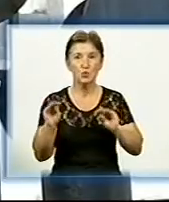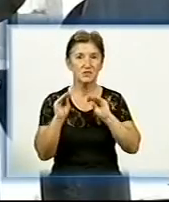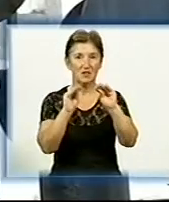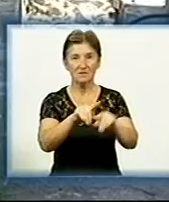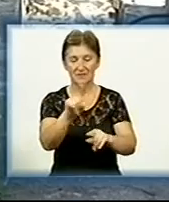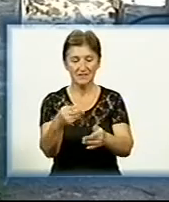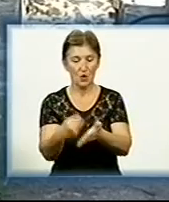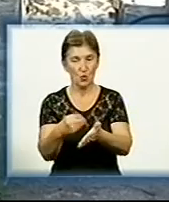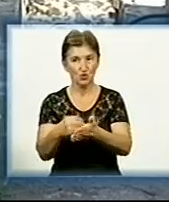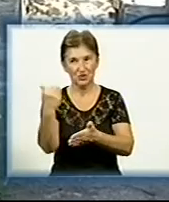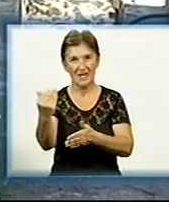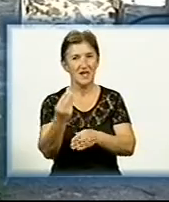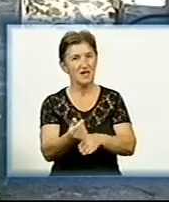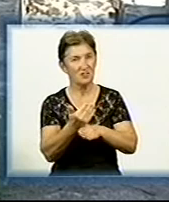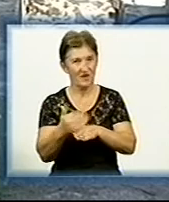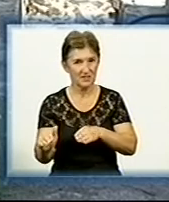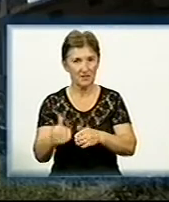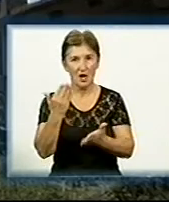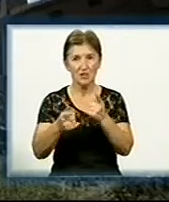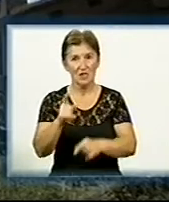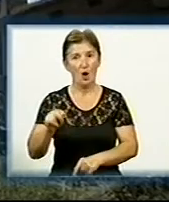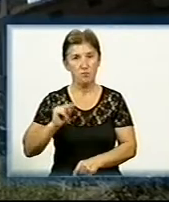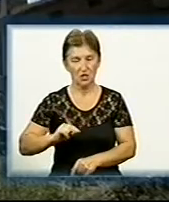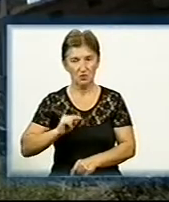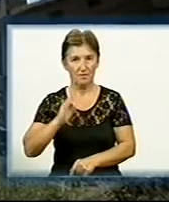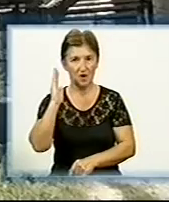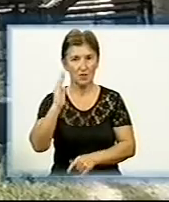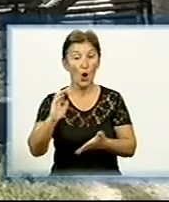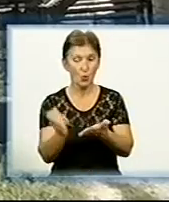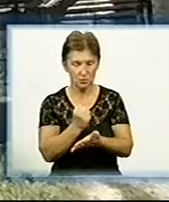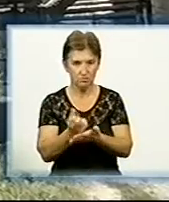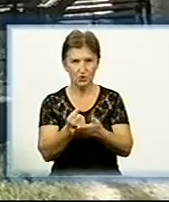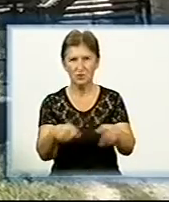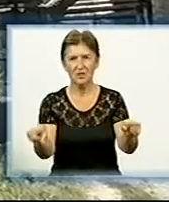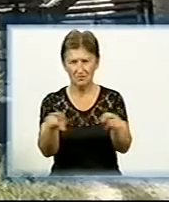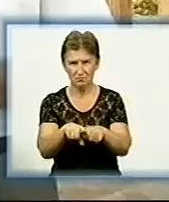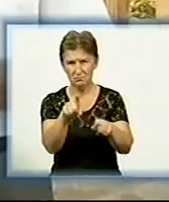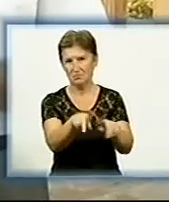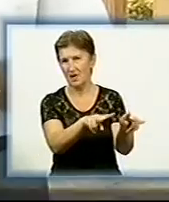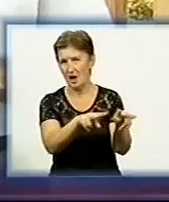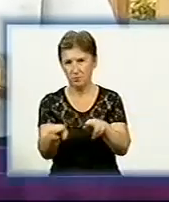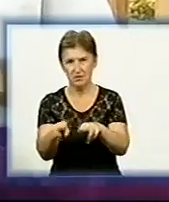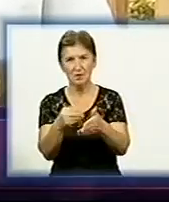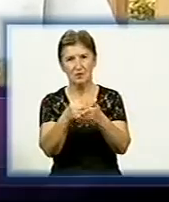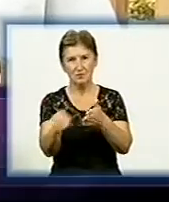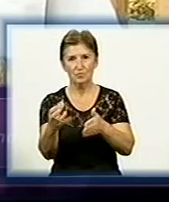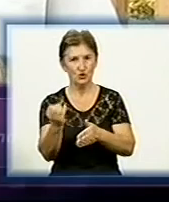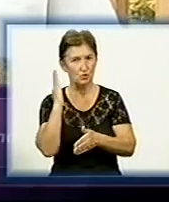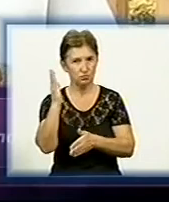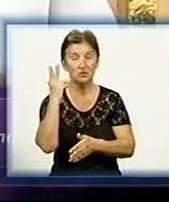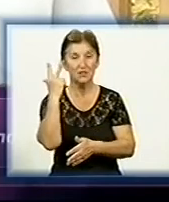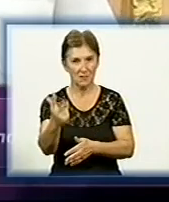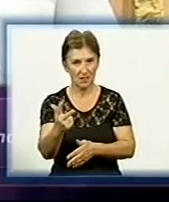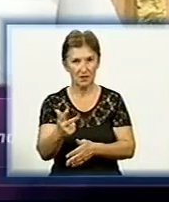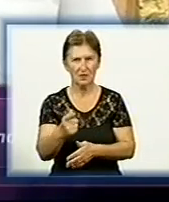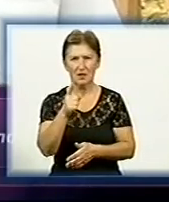за кошти інвестора. Якщо устаткування працюватиме успішно, в майбутньому придбають ще три аналогічних прилади. Войдемо в отопительний сезон, обов'язково з